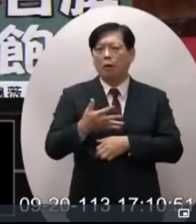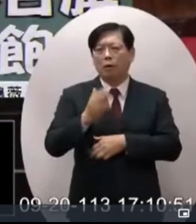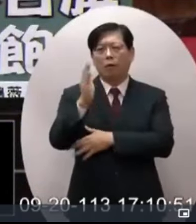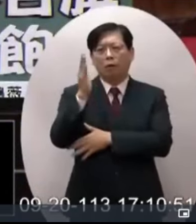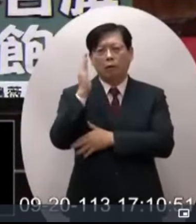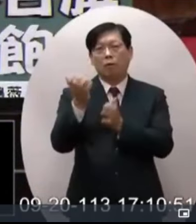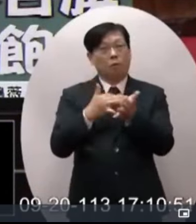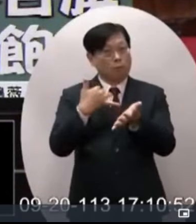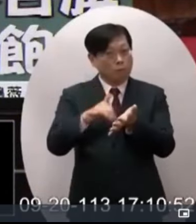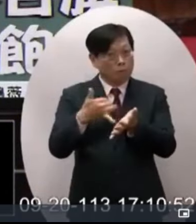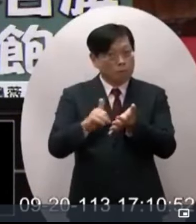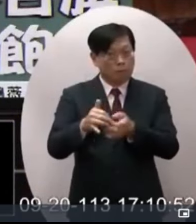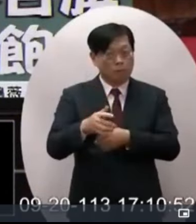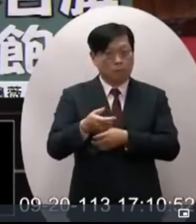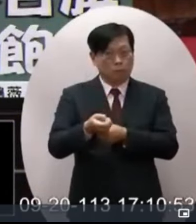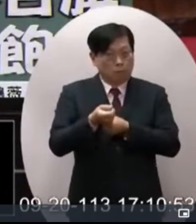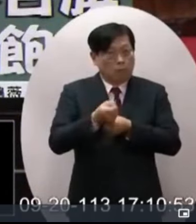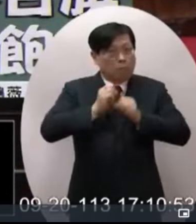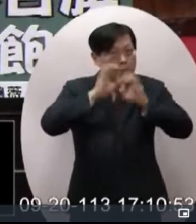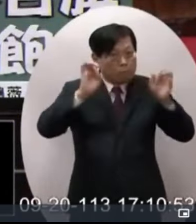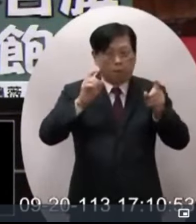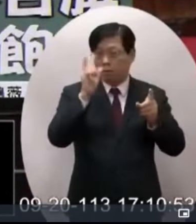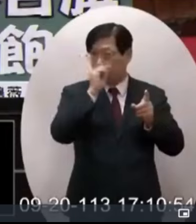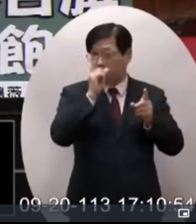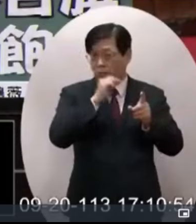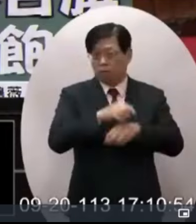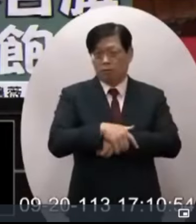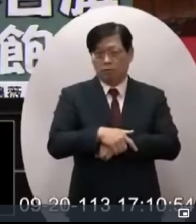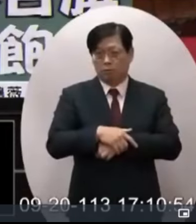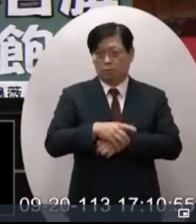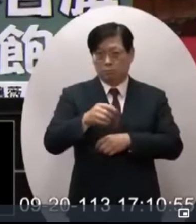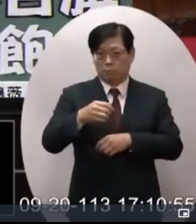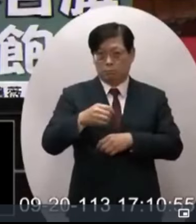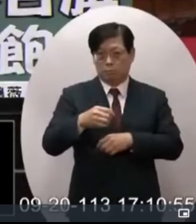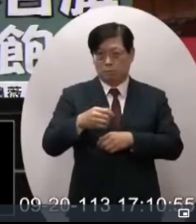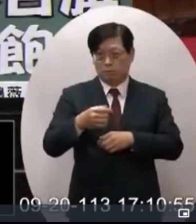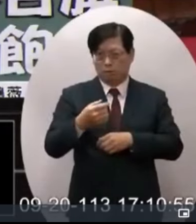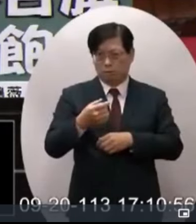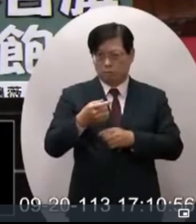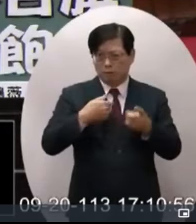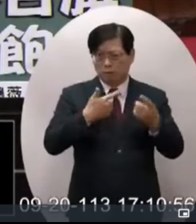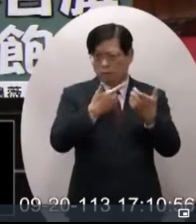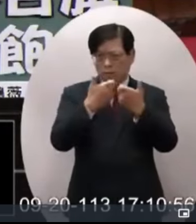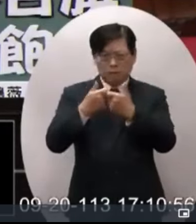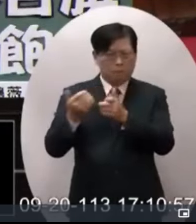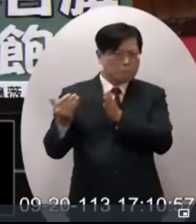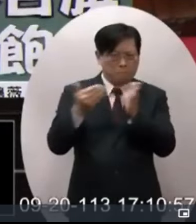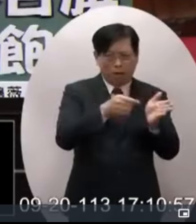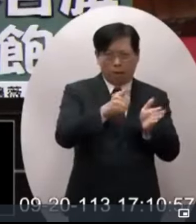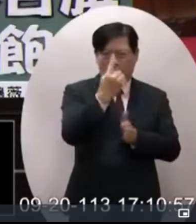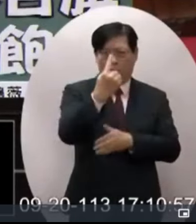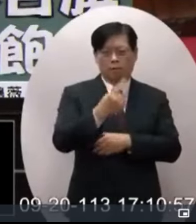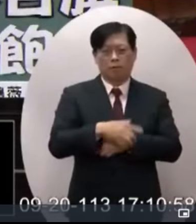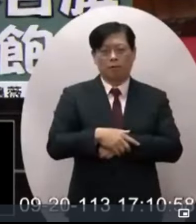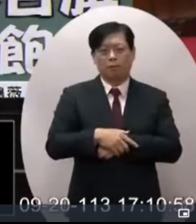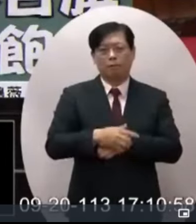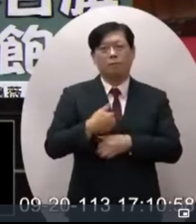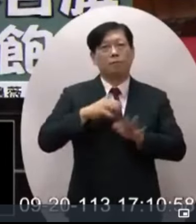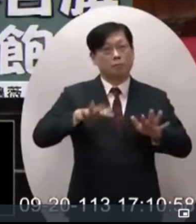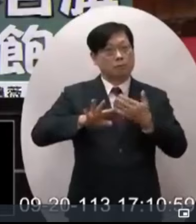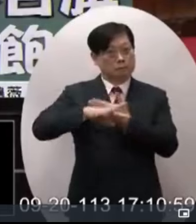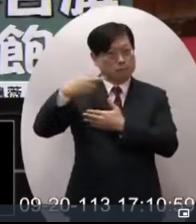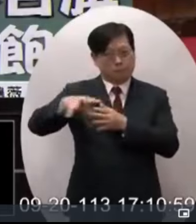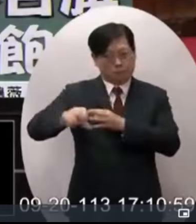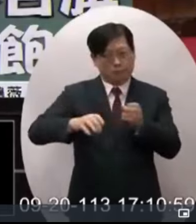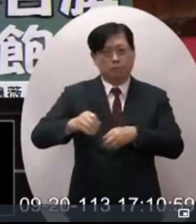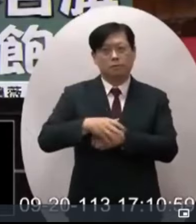么政府的预算行销的预算行销媒体行销的预算如此的集中？我现在啊还有一